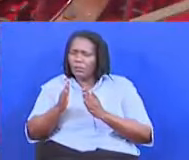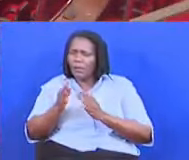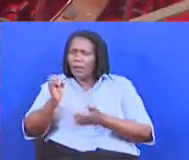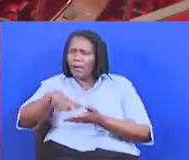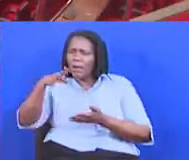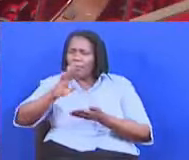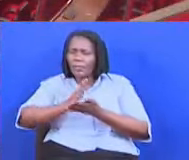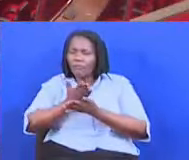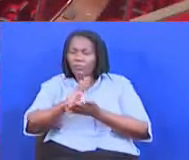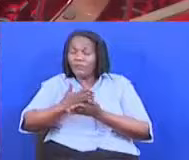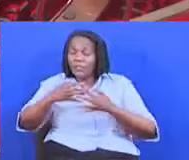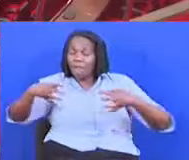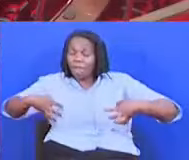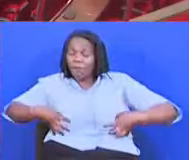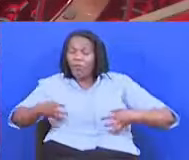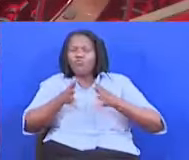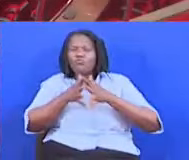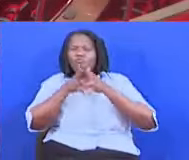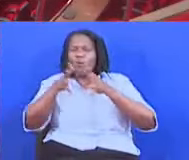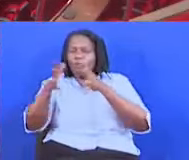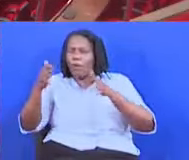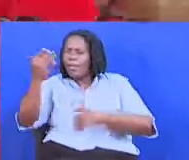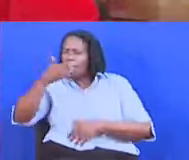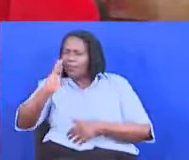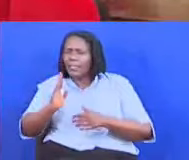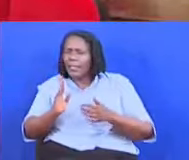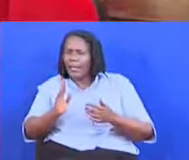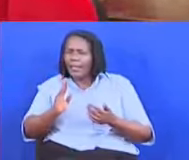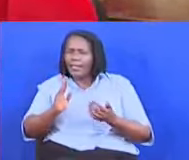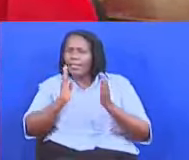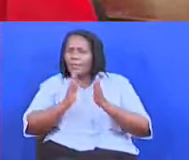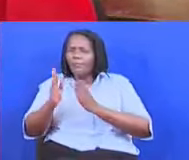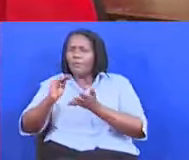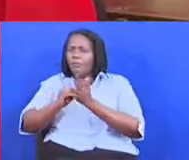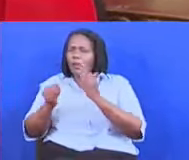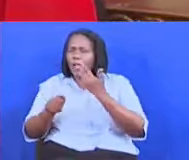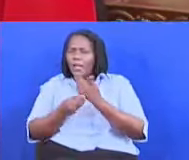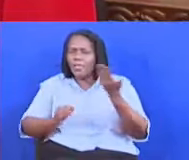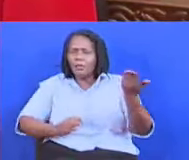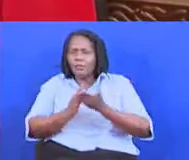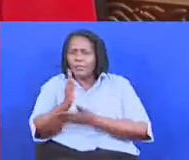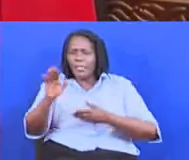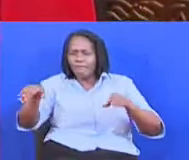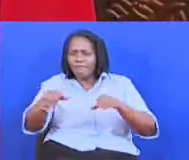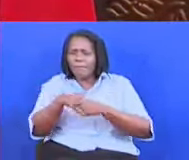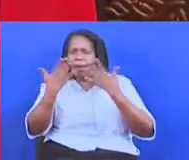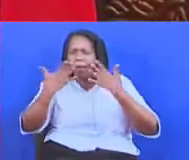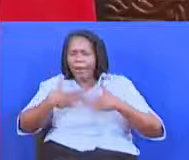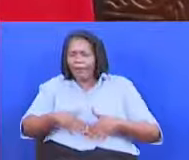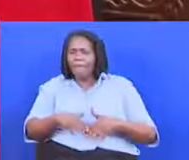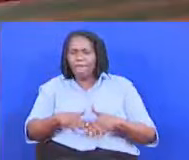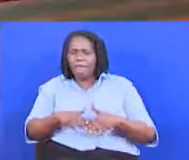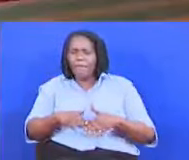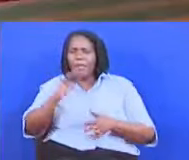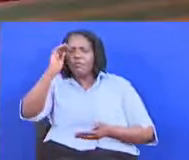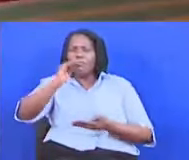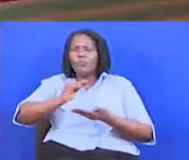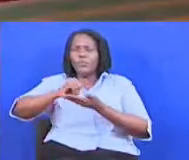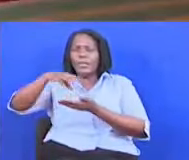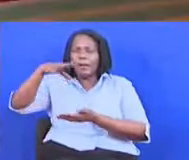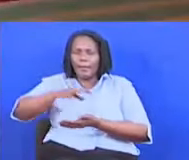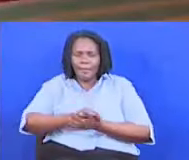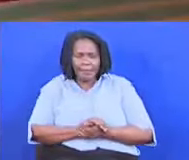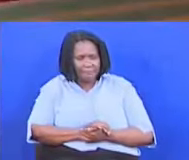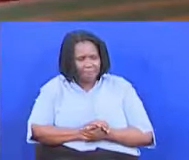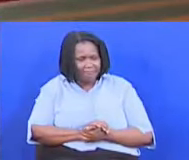sana, je, serikali ina mkakati gani sasa kupitia bima ya afya kwa wote kupunguza gharama hii kwa Watanzania? Hilo